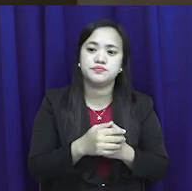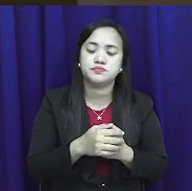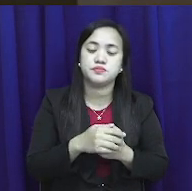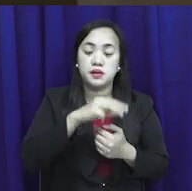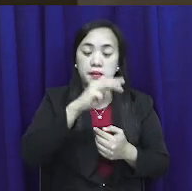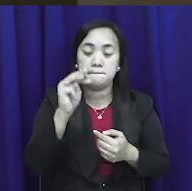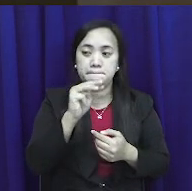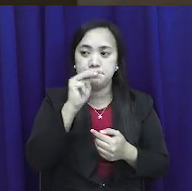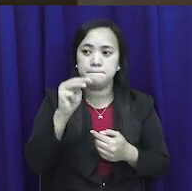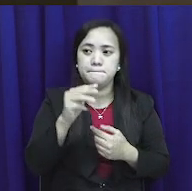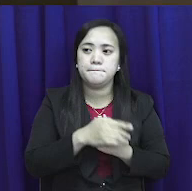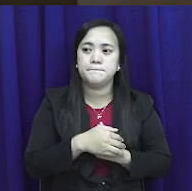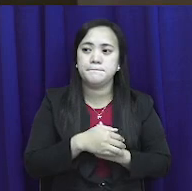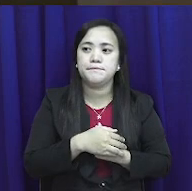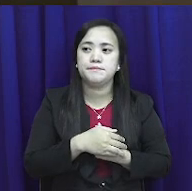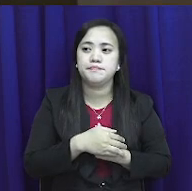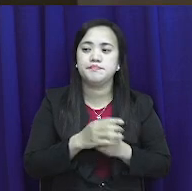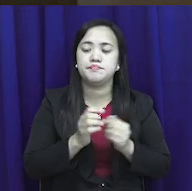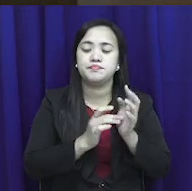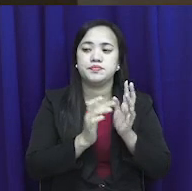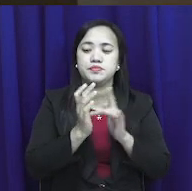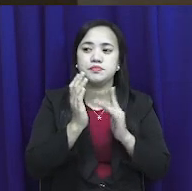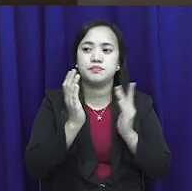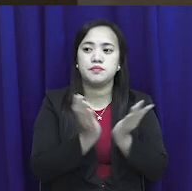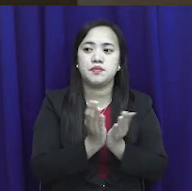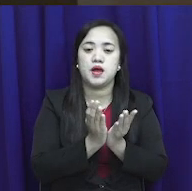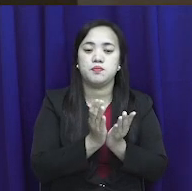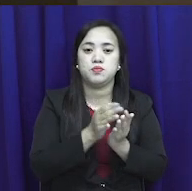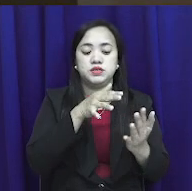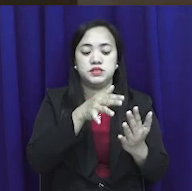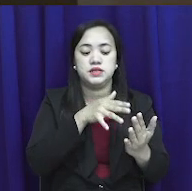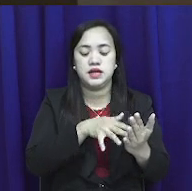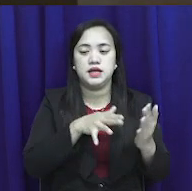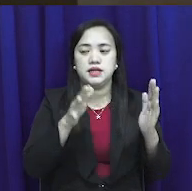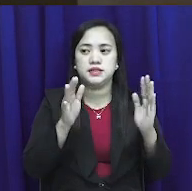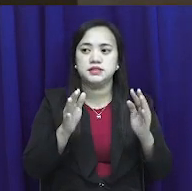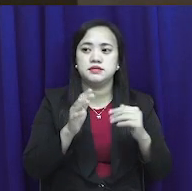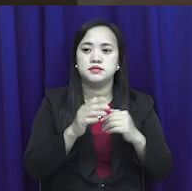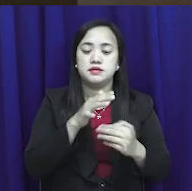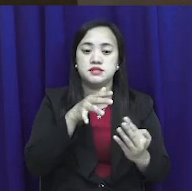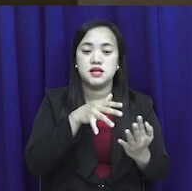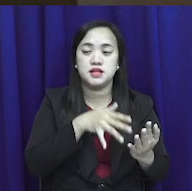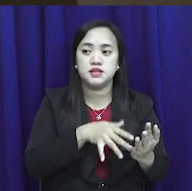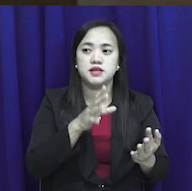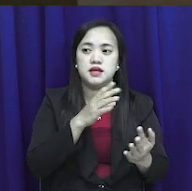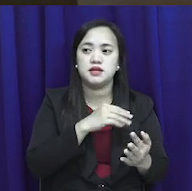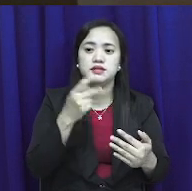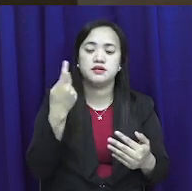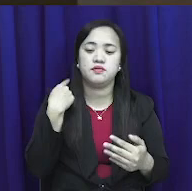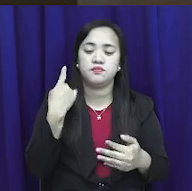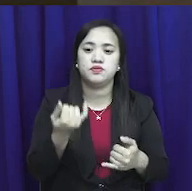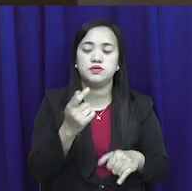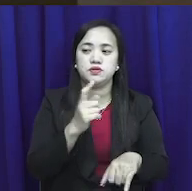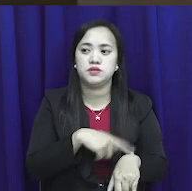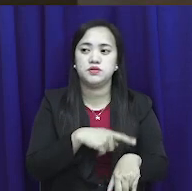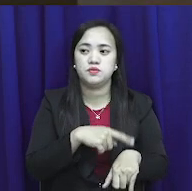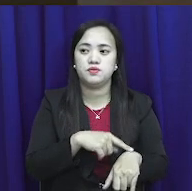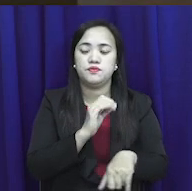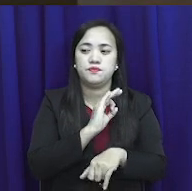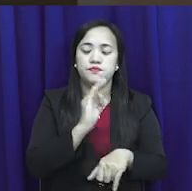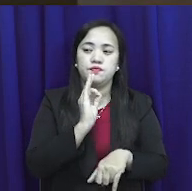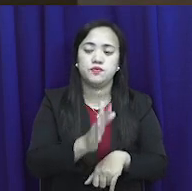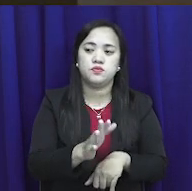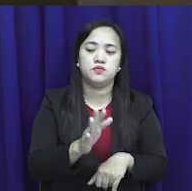Monday kwan yan eh mga Bible study Monday at saka Pag monday yan y yung time na talagang ipu force ko yung